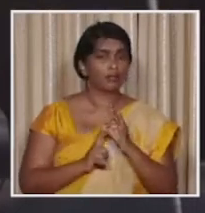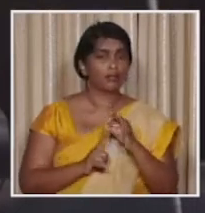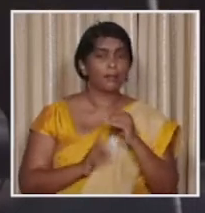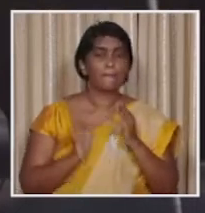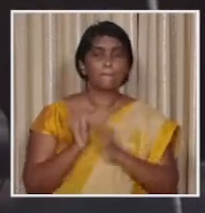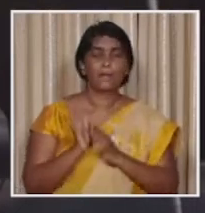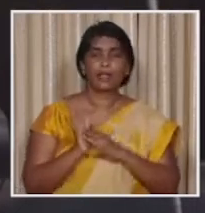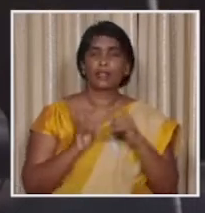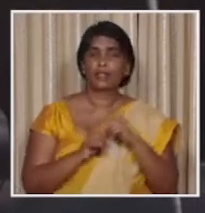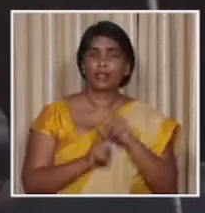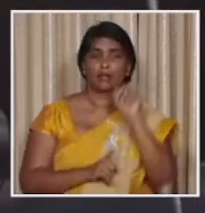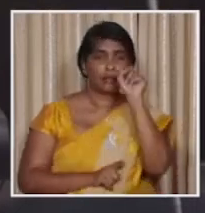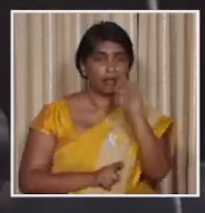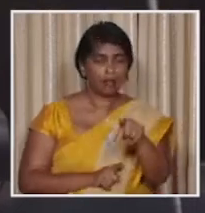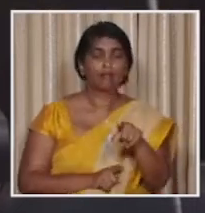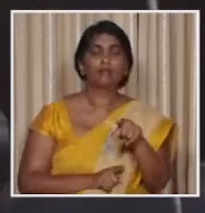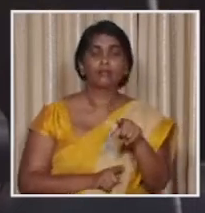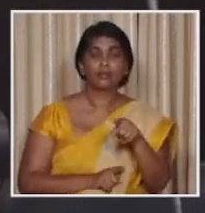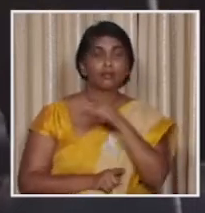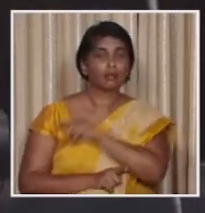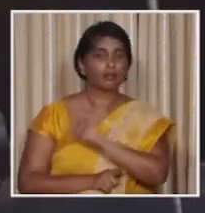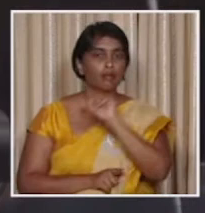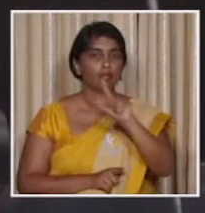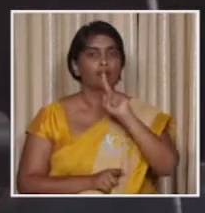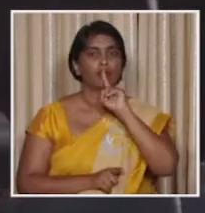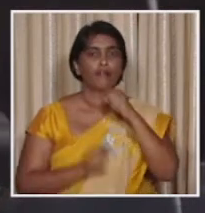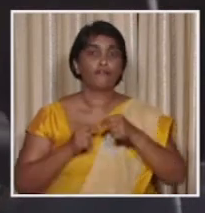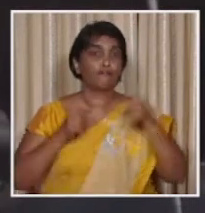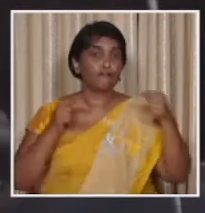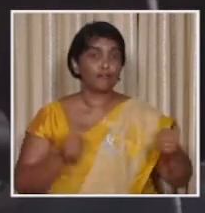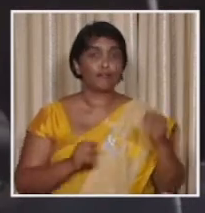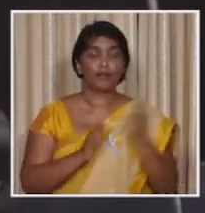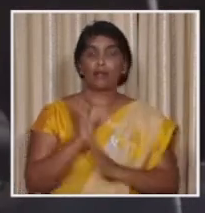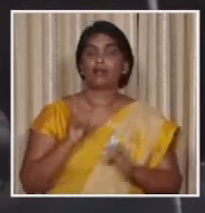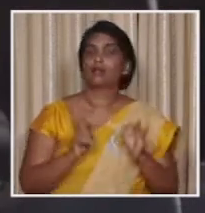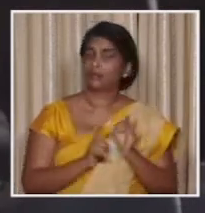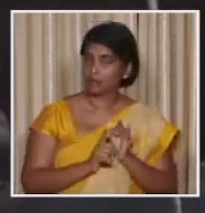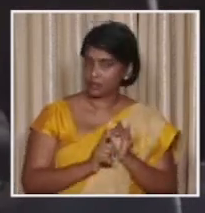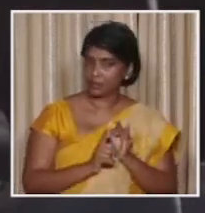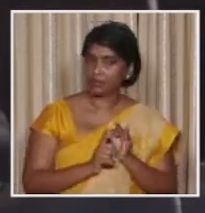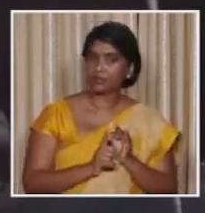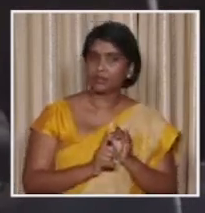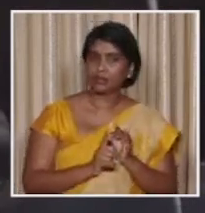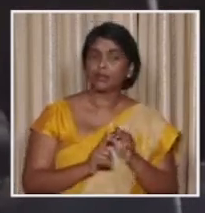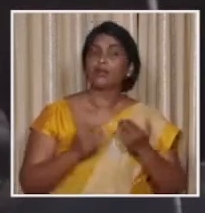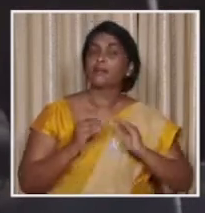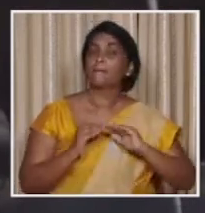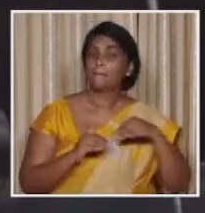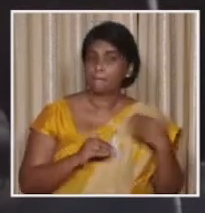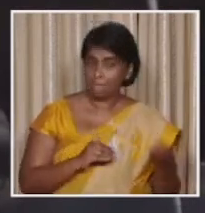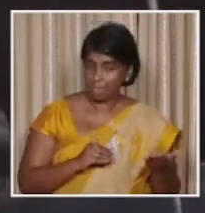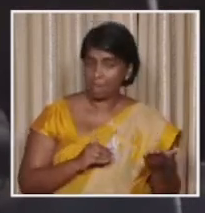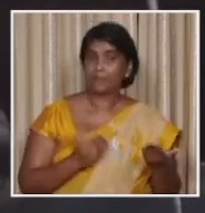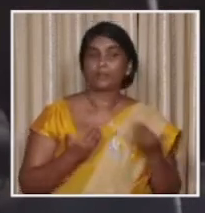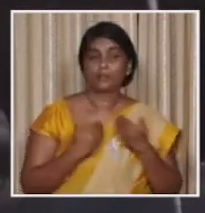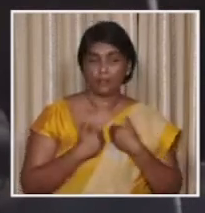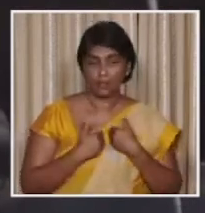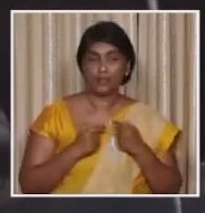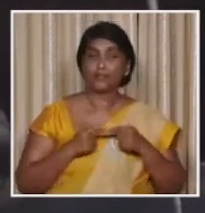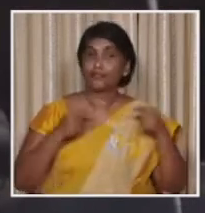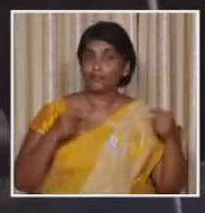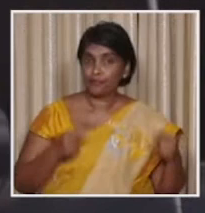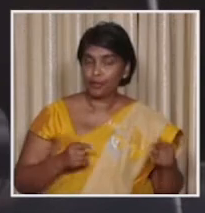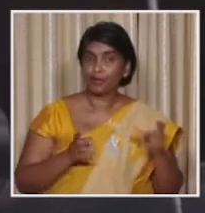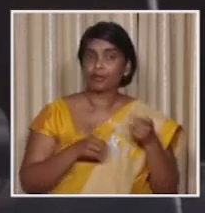මයන්ත දිසානායක මහත්මයාගේ නම ඔවුන් යෝජනා කරා විපක්ෂයේ මන්ත්‍රීවරයා හැටියට. ඊට පස්සේ අපේ